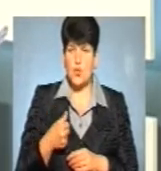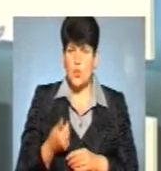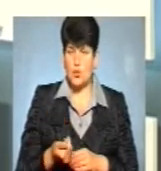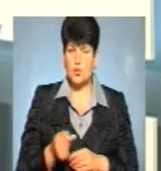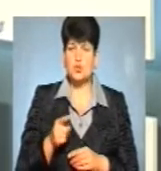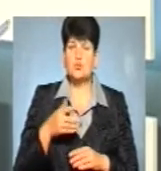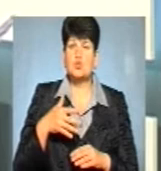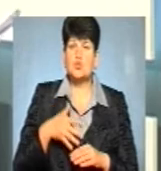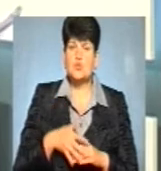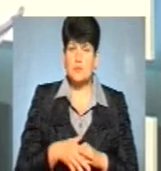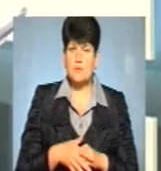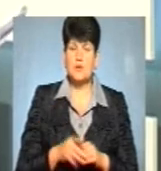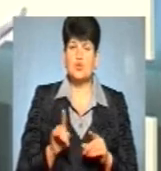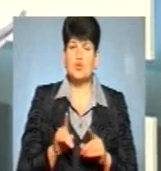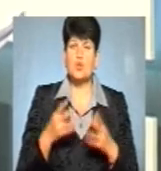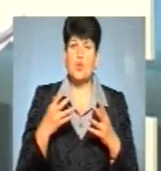щоб зрозуміти, що вже